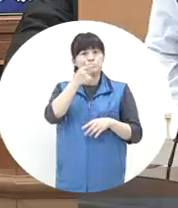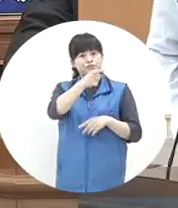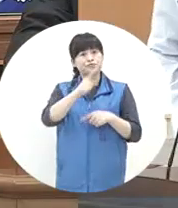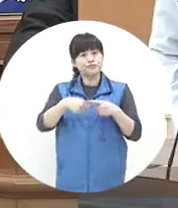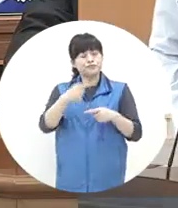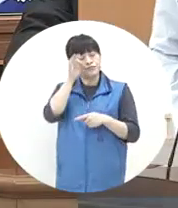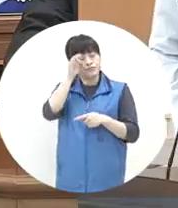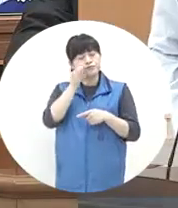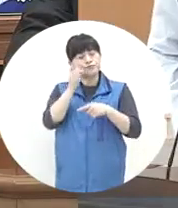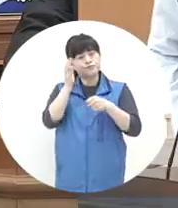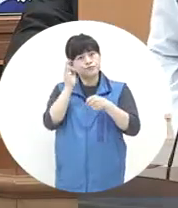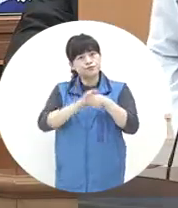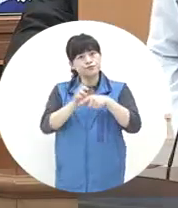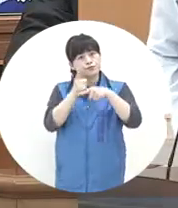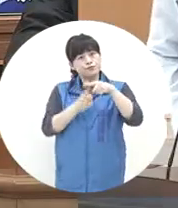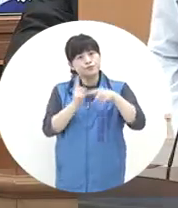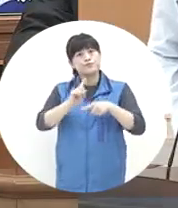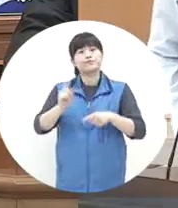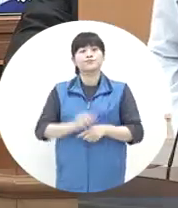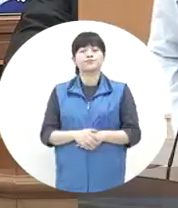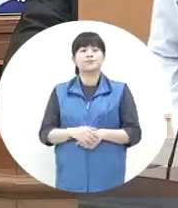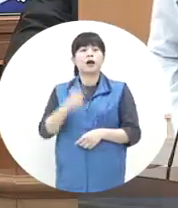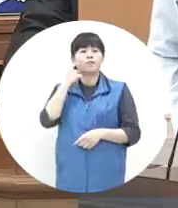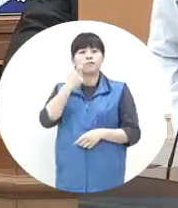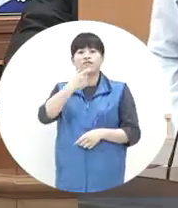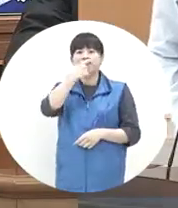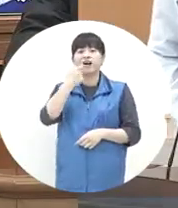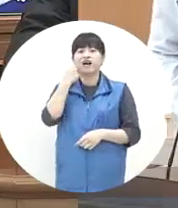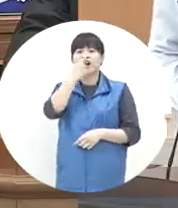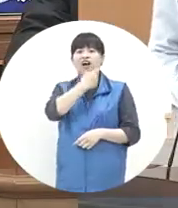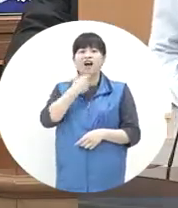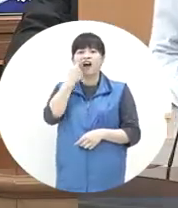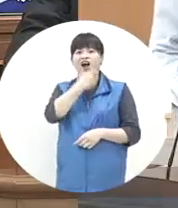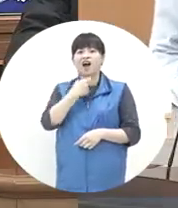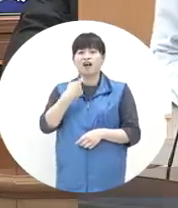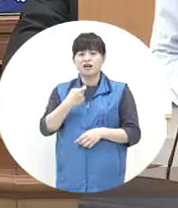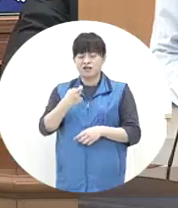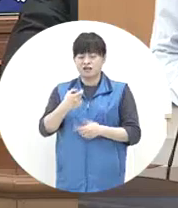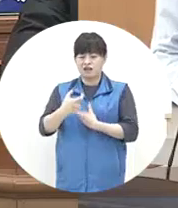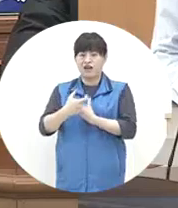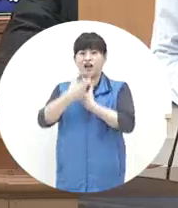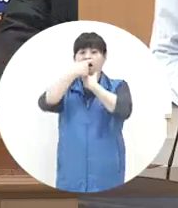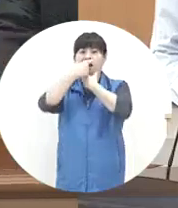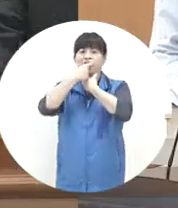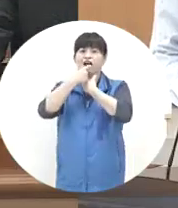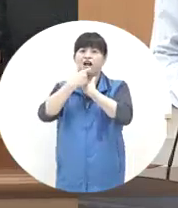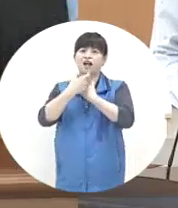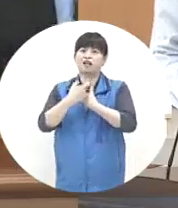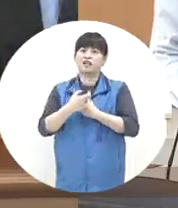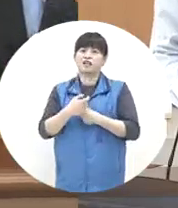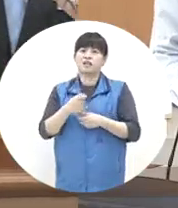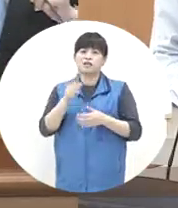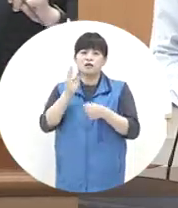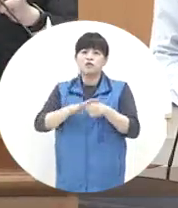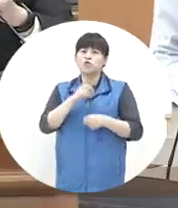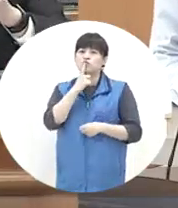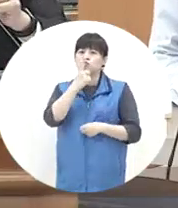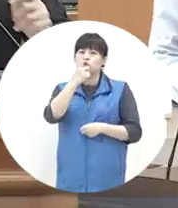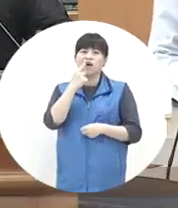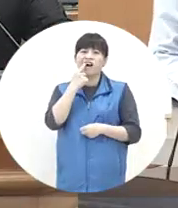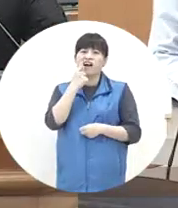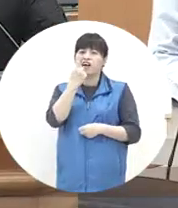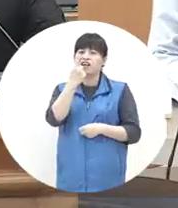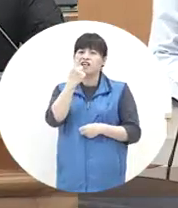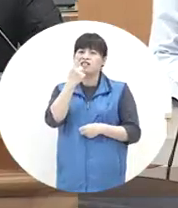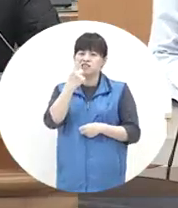看你补助一半。 因为你那个装假是前口假牙 啊， 是前口，但补助单颗的齁，其实也